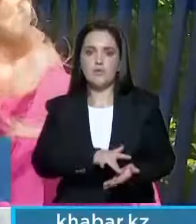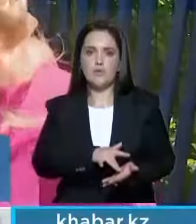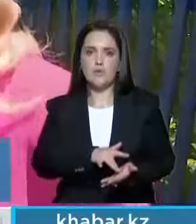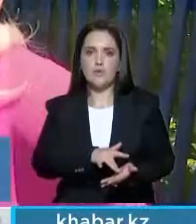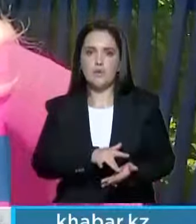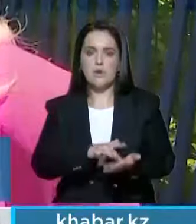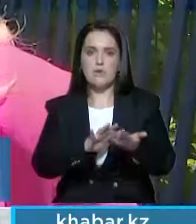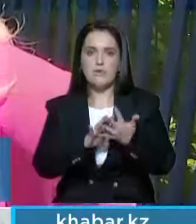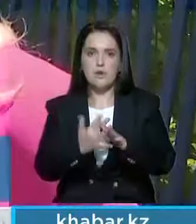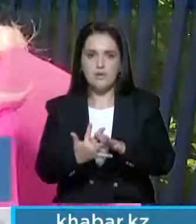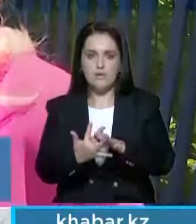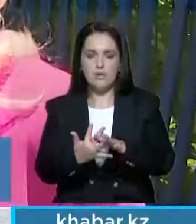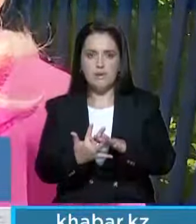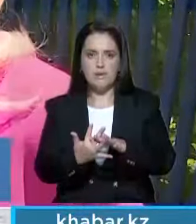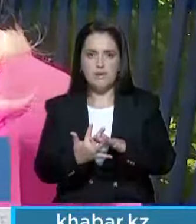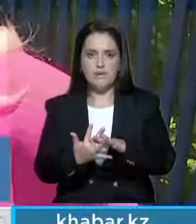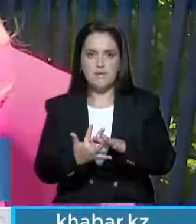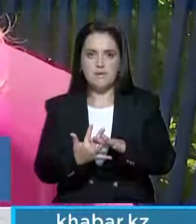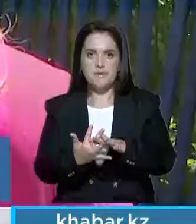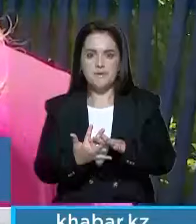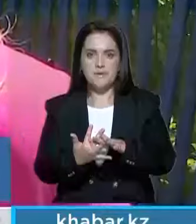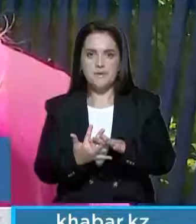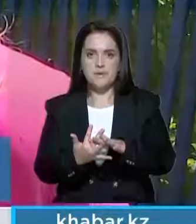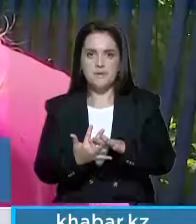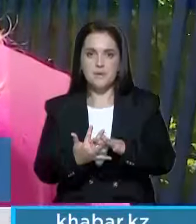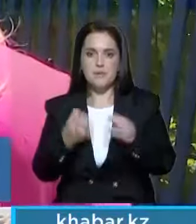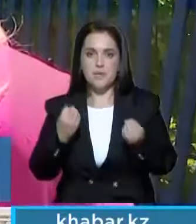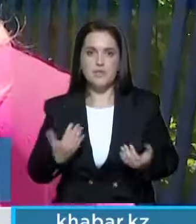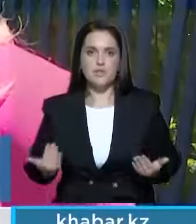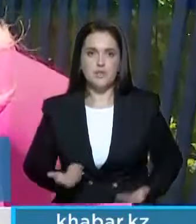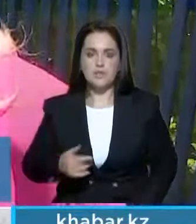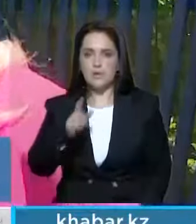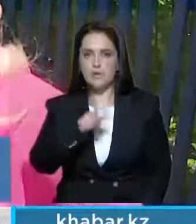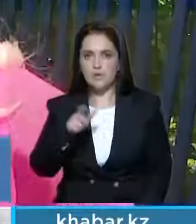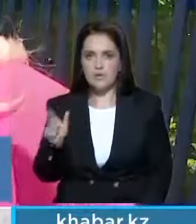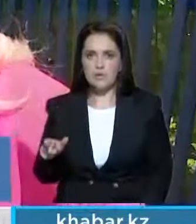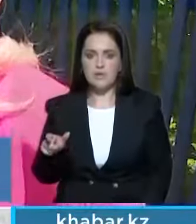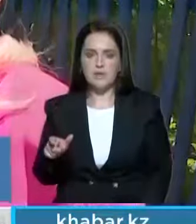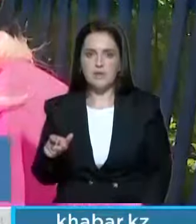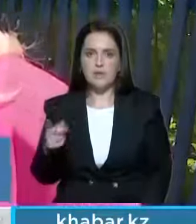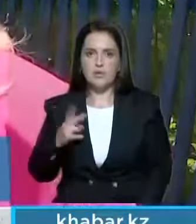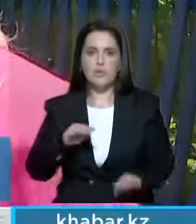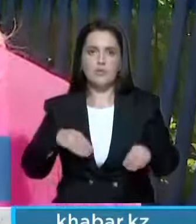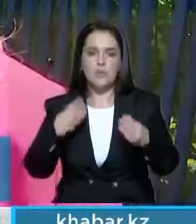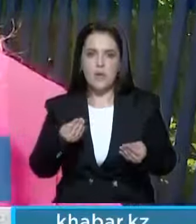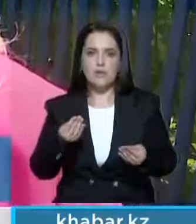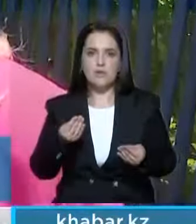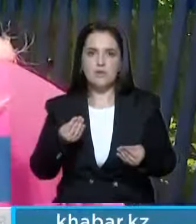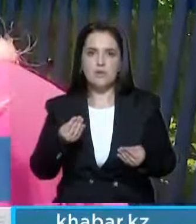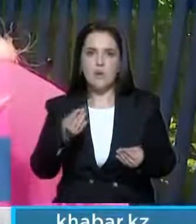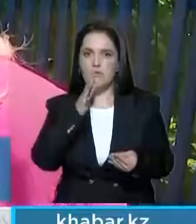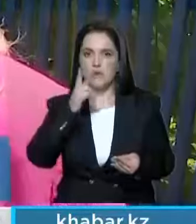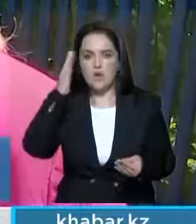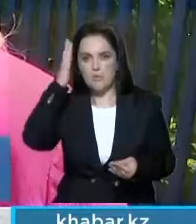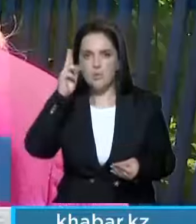в ауле. И эта простая жизнь людей, она должна дать пищу для размышлений тем, кто будет